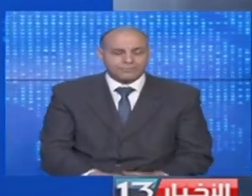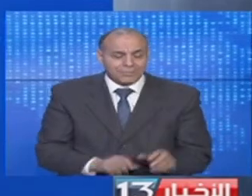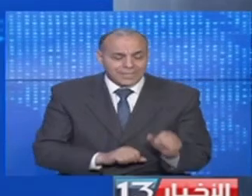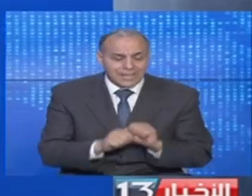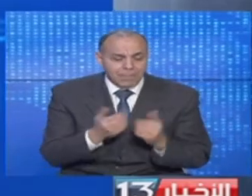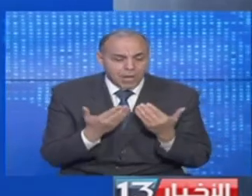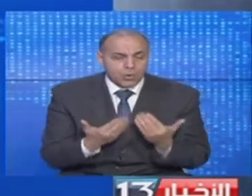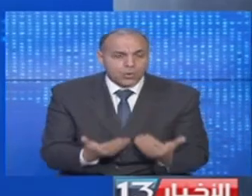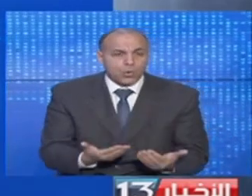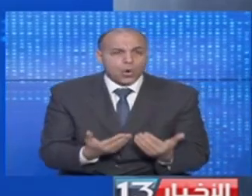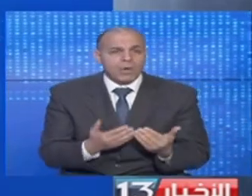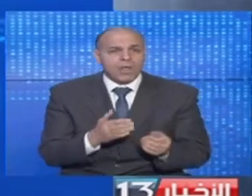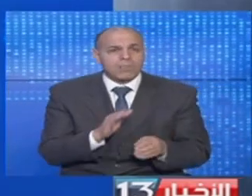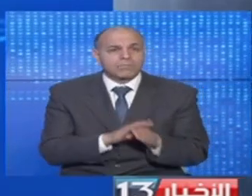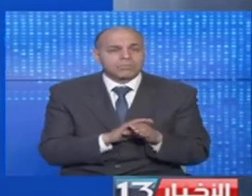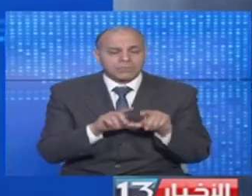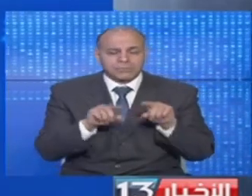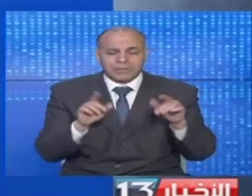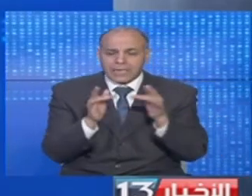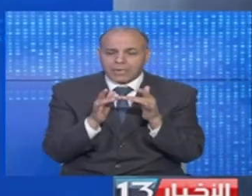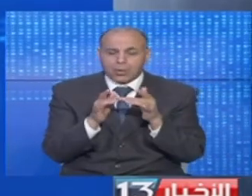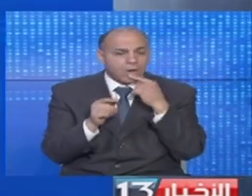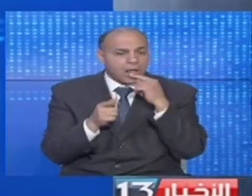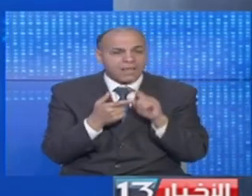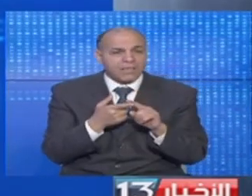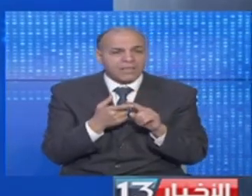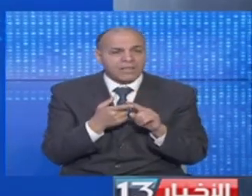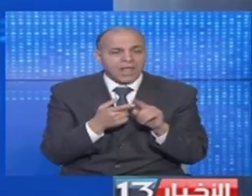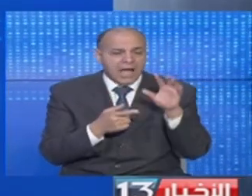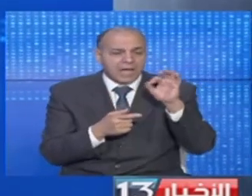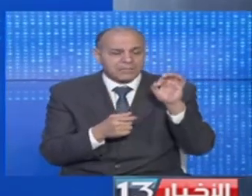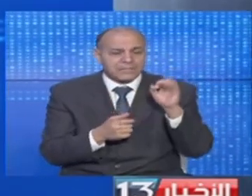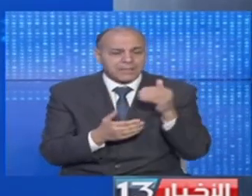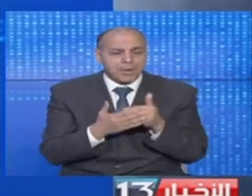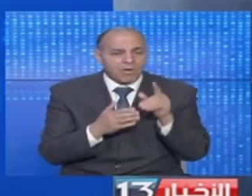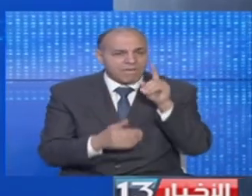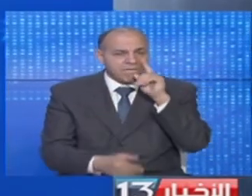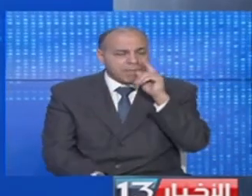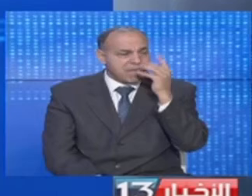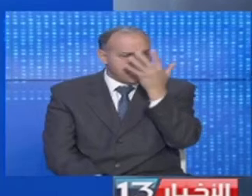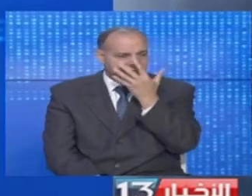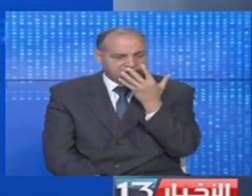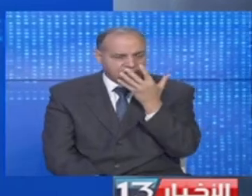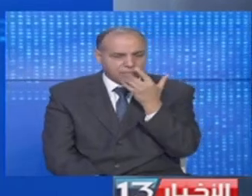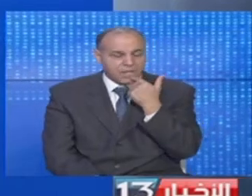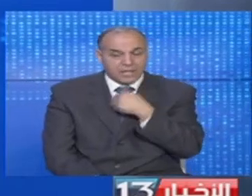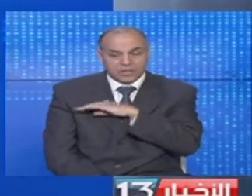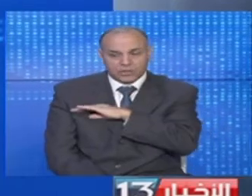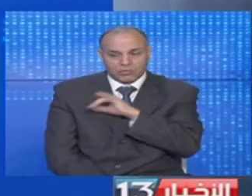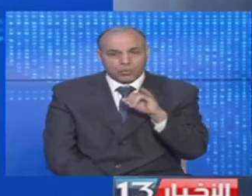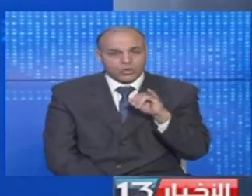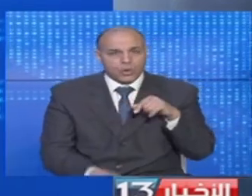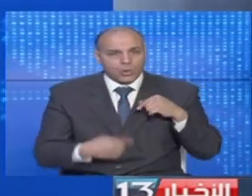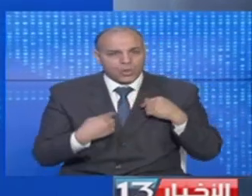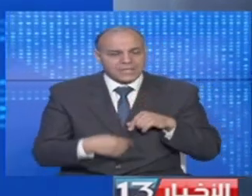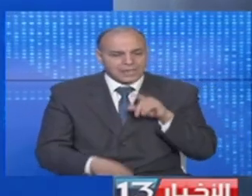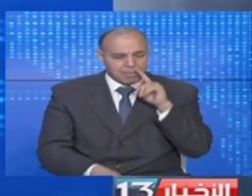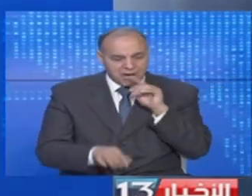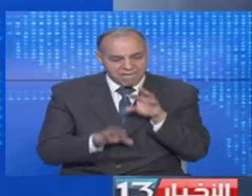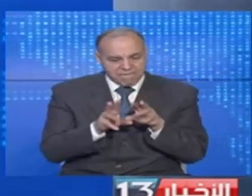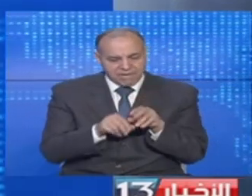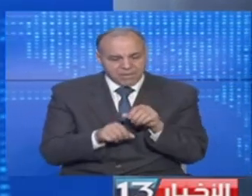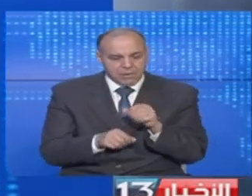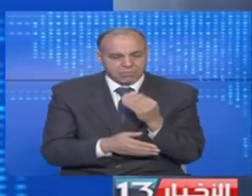انتظمت اليوم فعاليات إطلاق المنصة الرقمية صوت 50 مليون امرأة إفريقية تحت إشراف وزارة المرأة